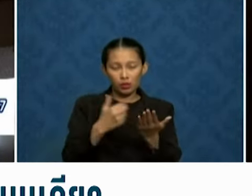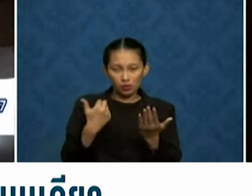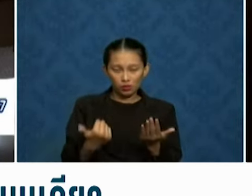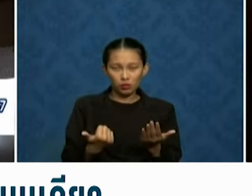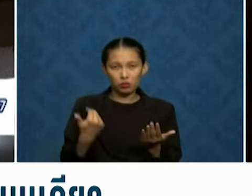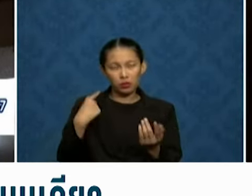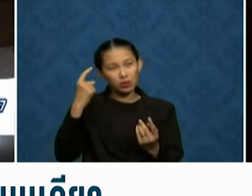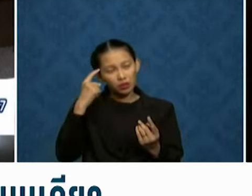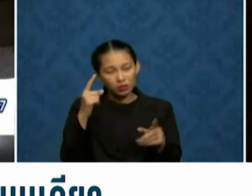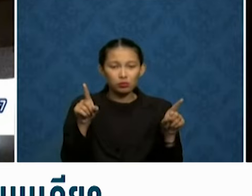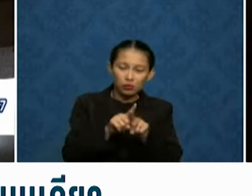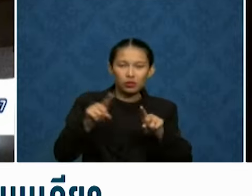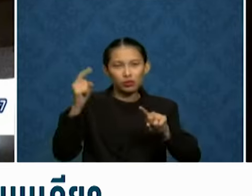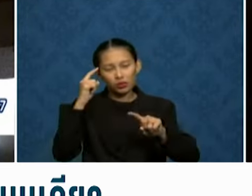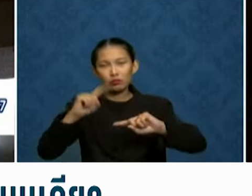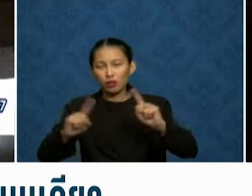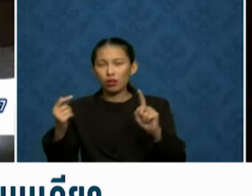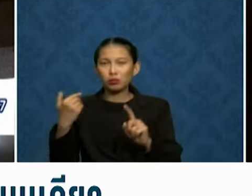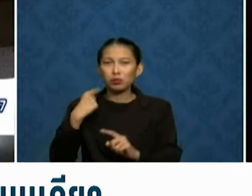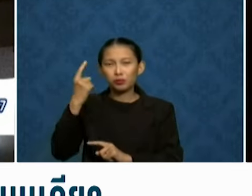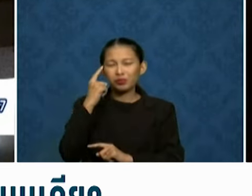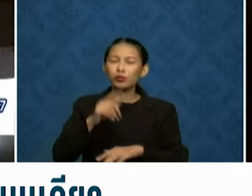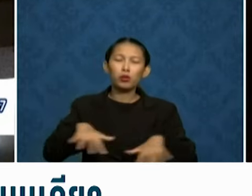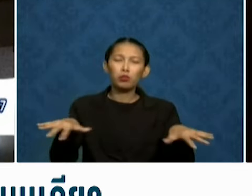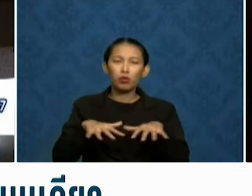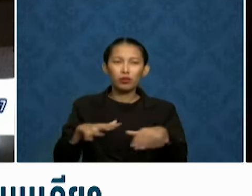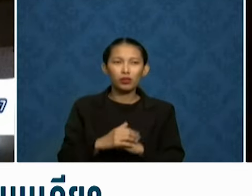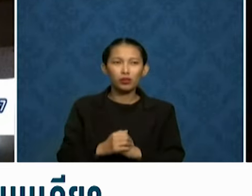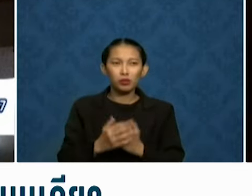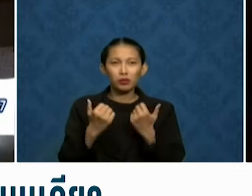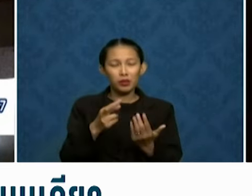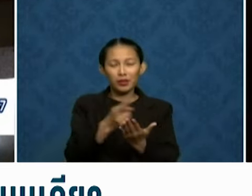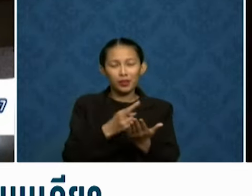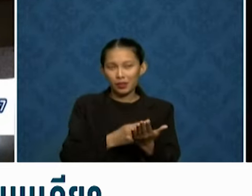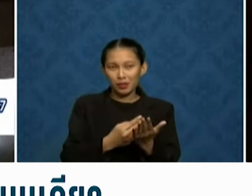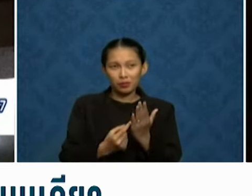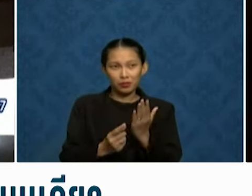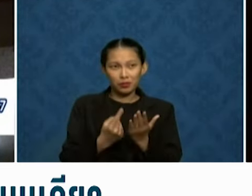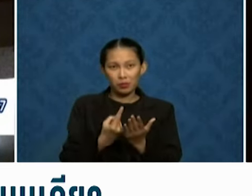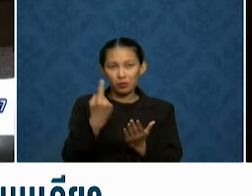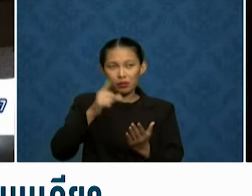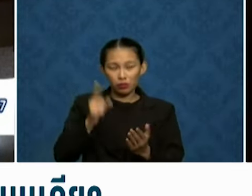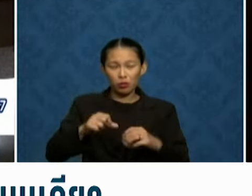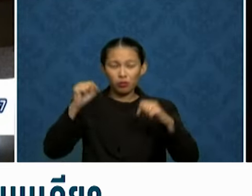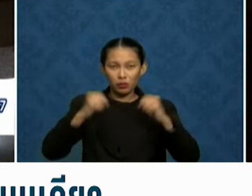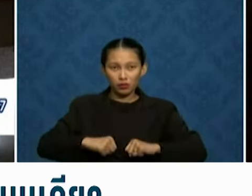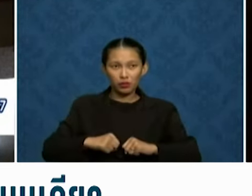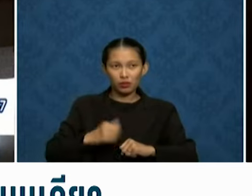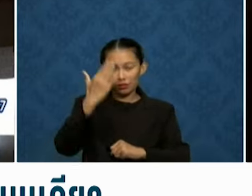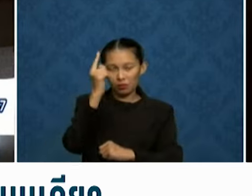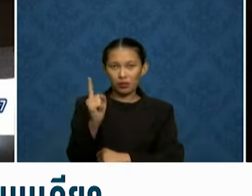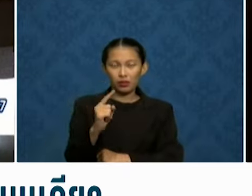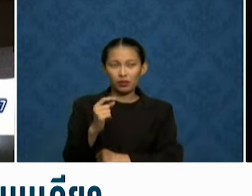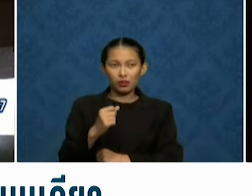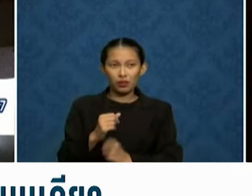มีการพูดถึงเนื้อหาตัวรายงานน้อยมากๆแทบจะไม่พูดถึงสาระสำคัญส่วนอื่นๆเลยมีแต่แค่ถกเถียง